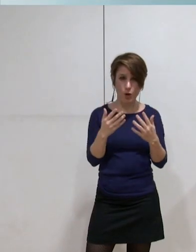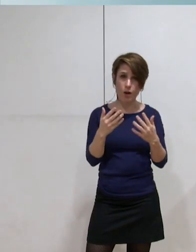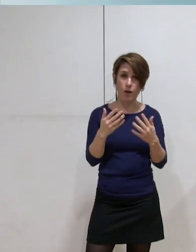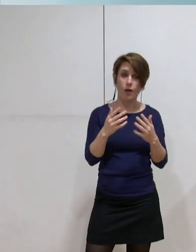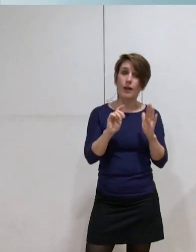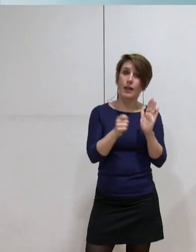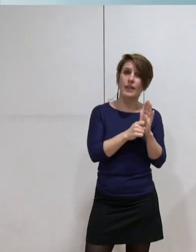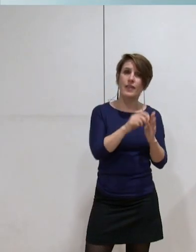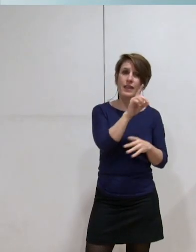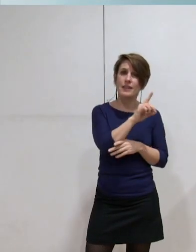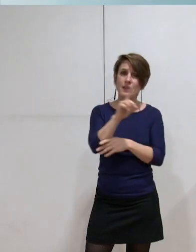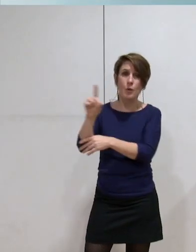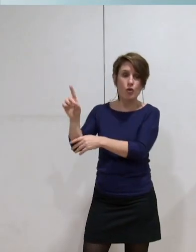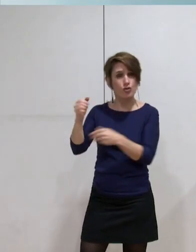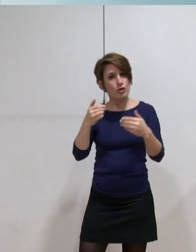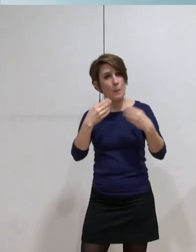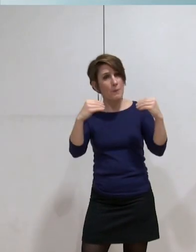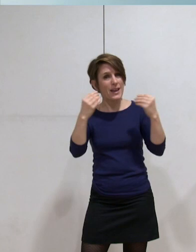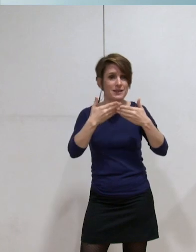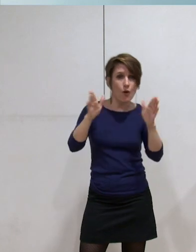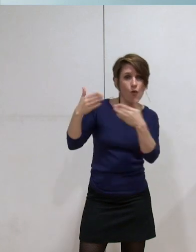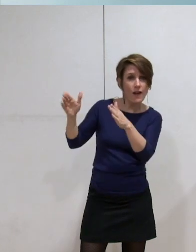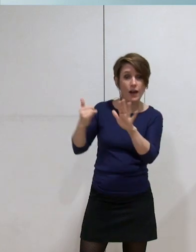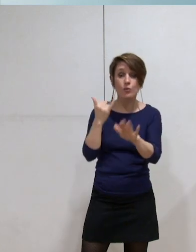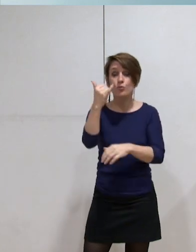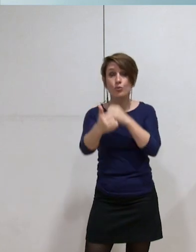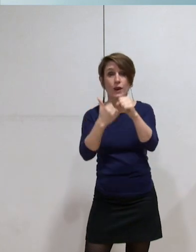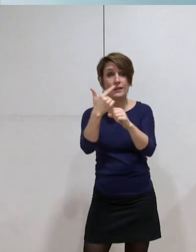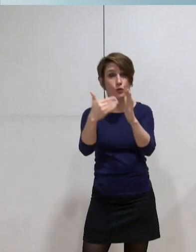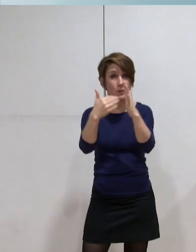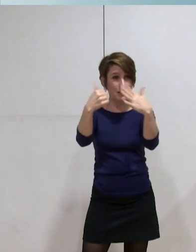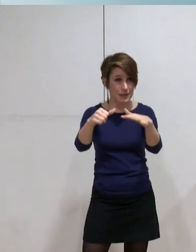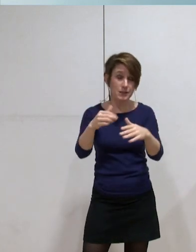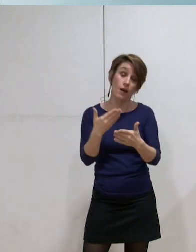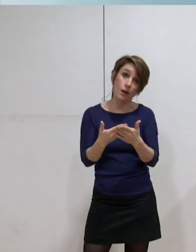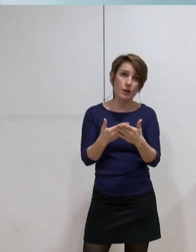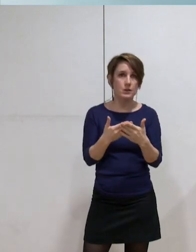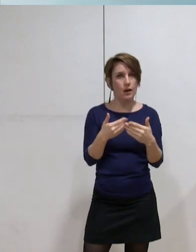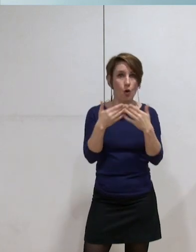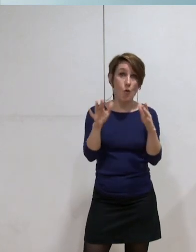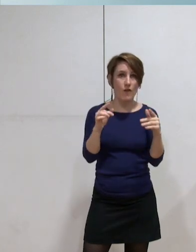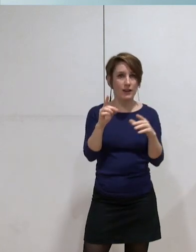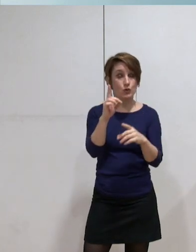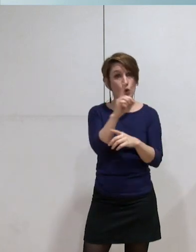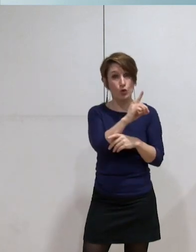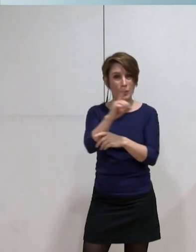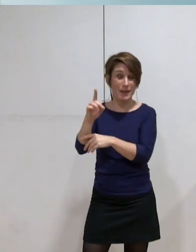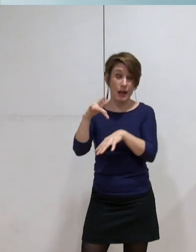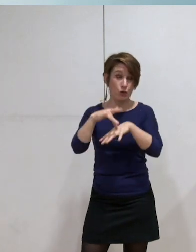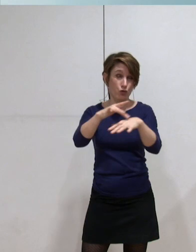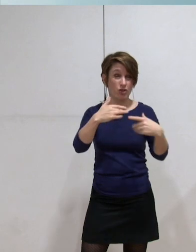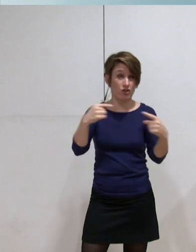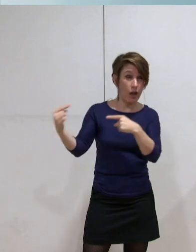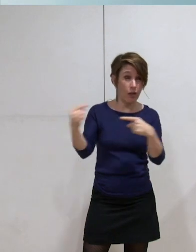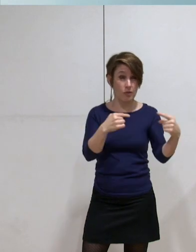dominicales au cours de l'année 2016 ouverture dominicale qui ont déjà fait l'objet de débat publ assz intense